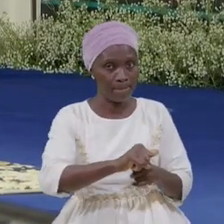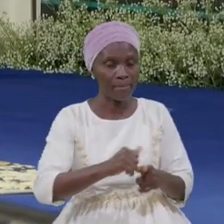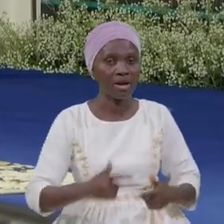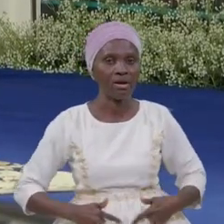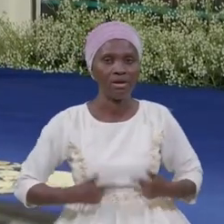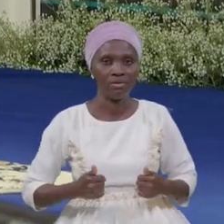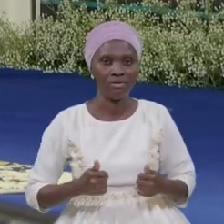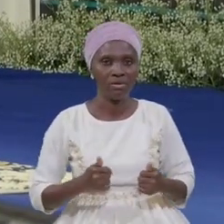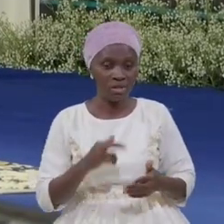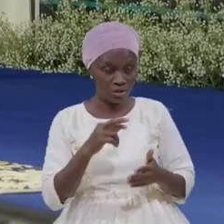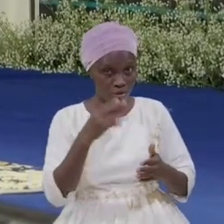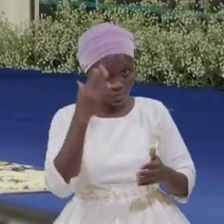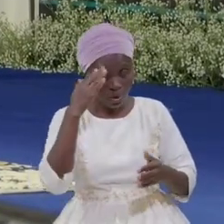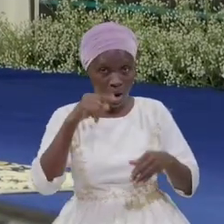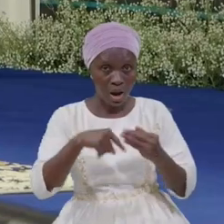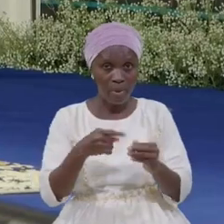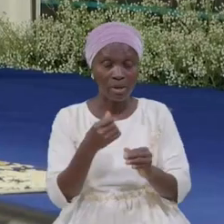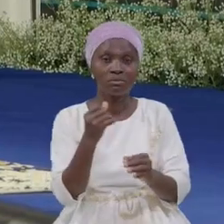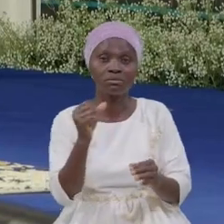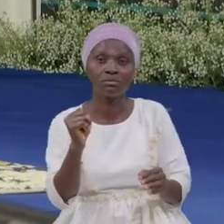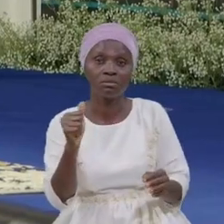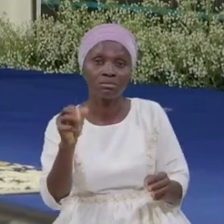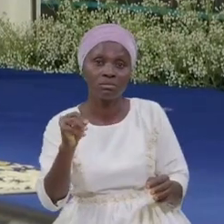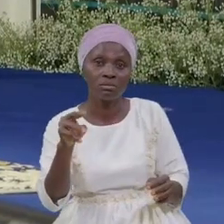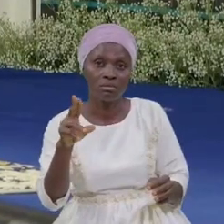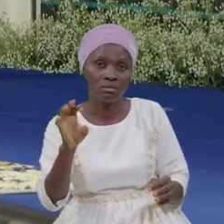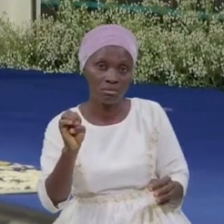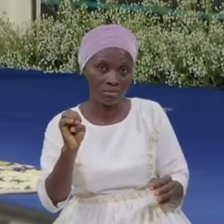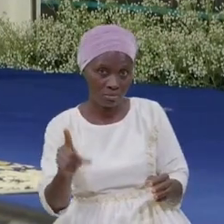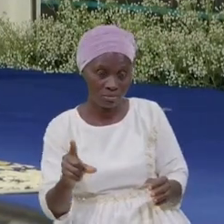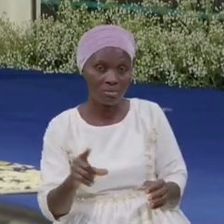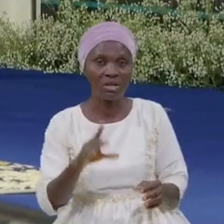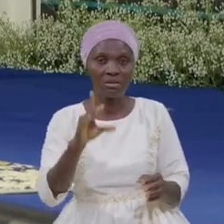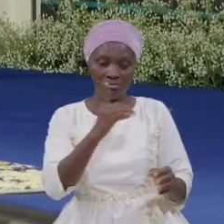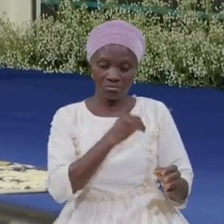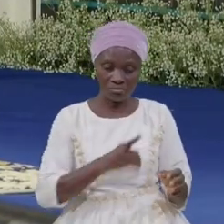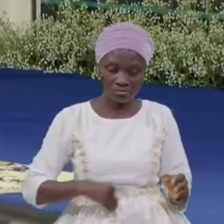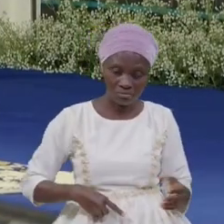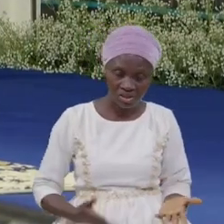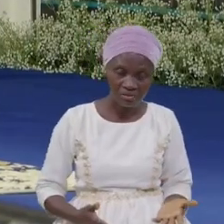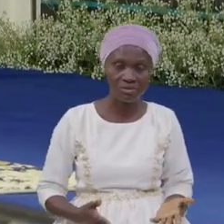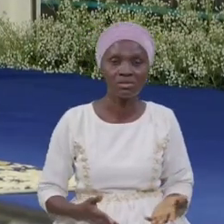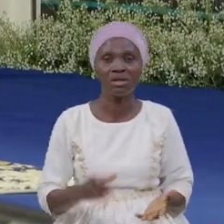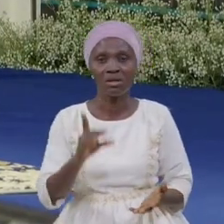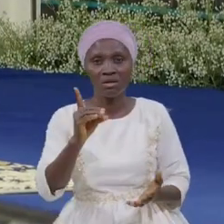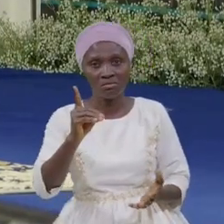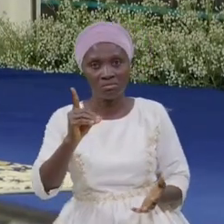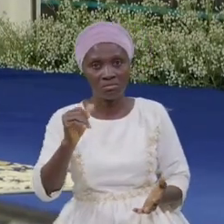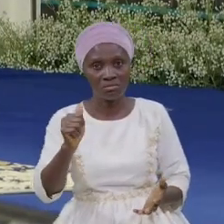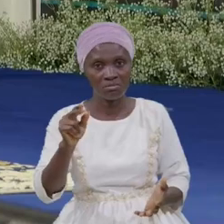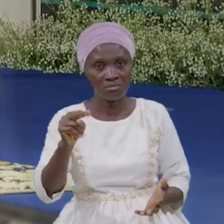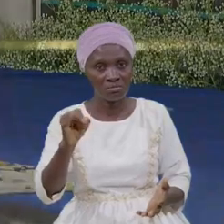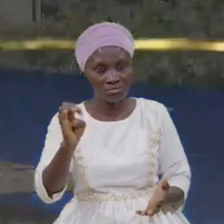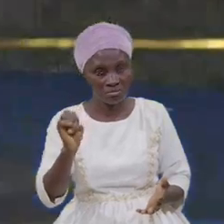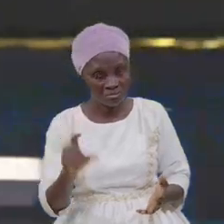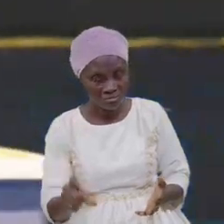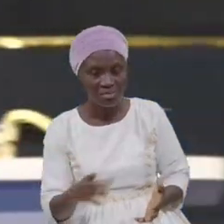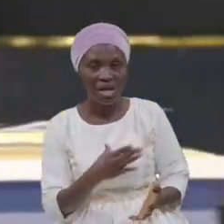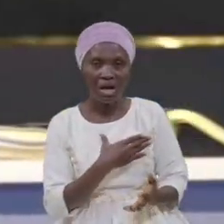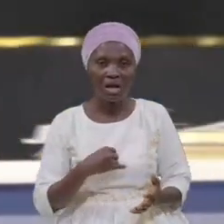Samuel, voyez Daniel, voyez David et voyez tous ces saints de l'Ancien